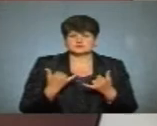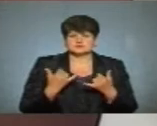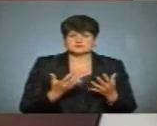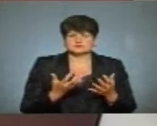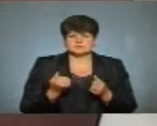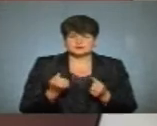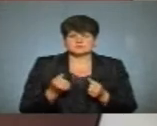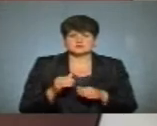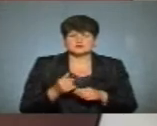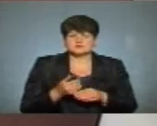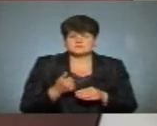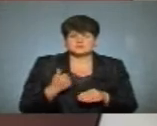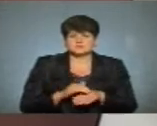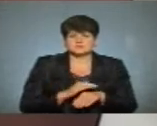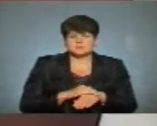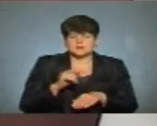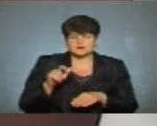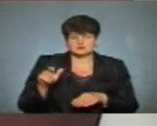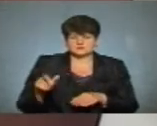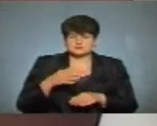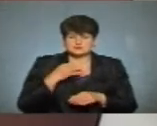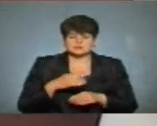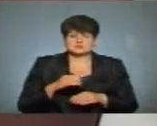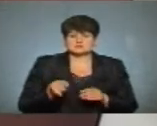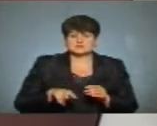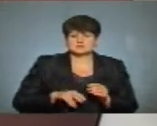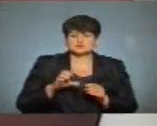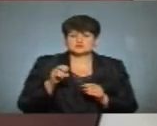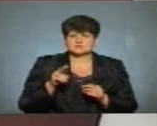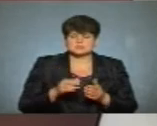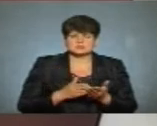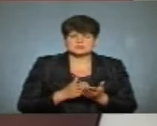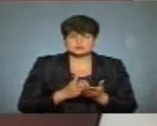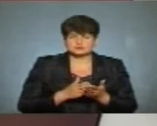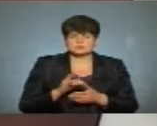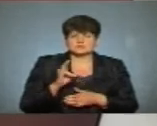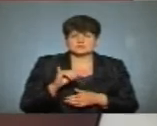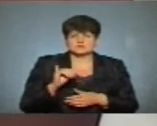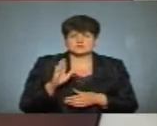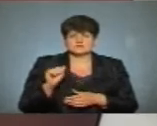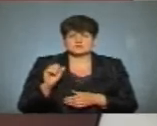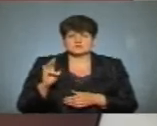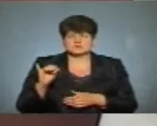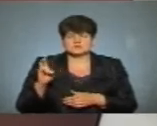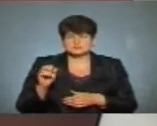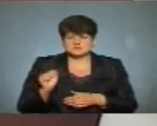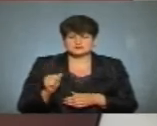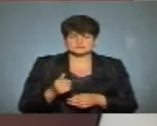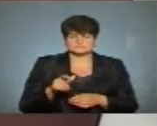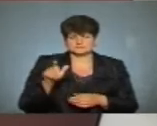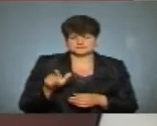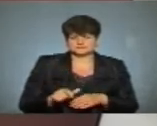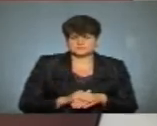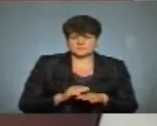від благодійника. Про це розповіла директорка Центру соціальних послуг Теребовлянської міськради Наталія Іваніцька. За її словами, доброчинець